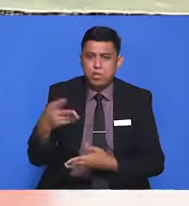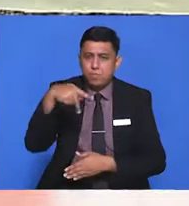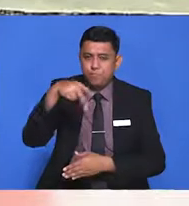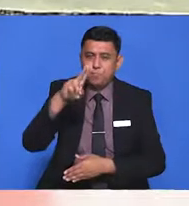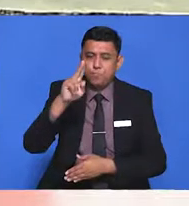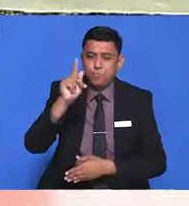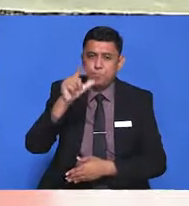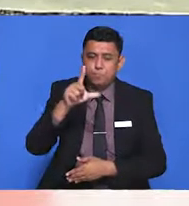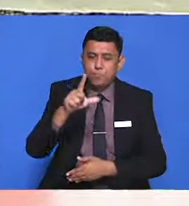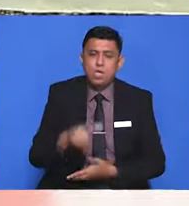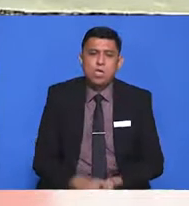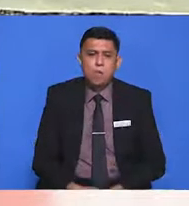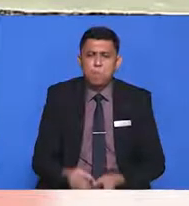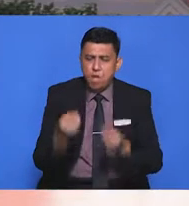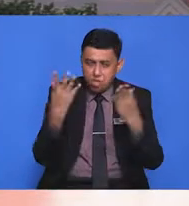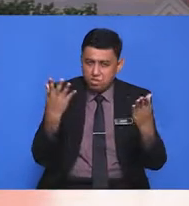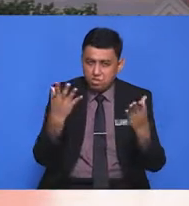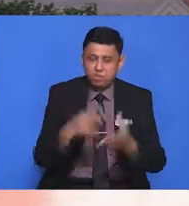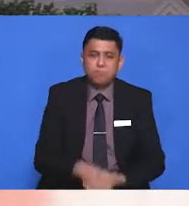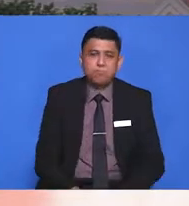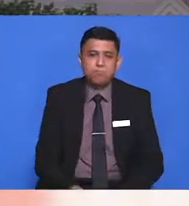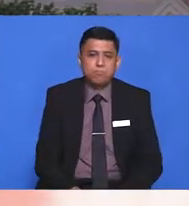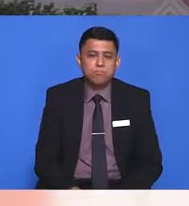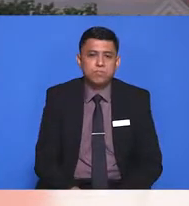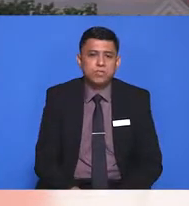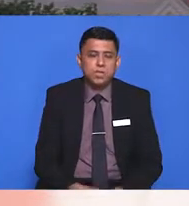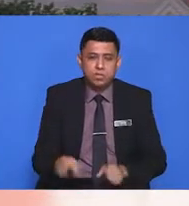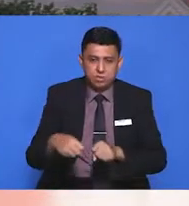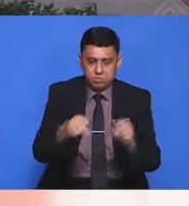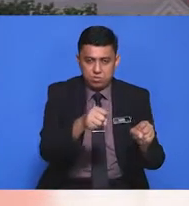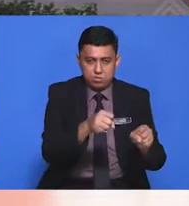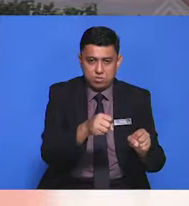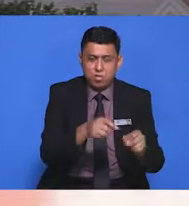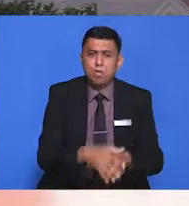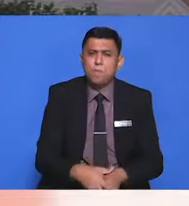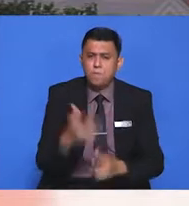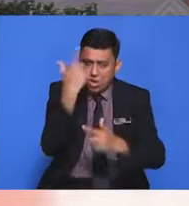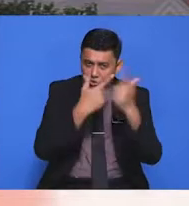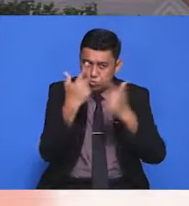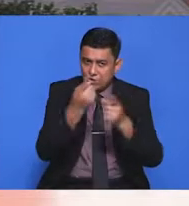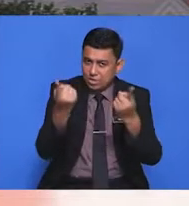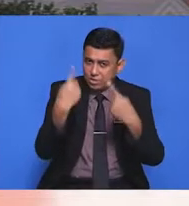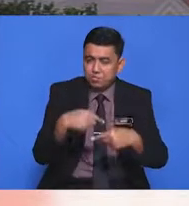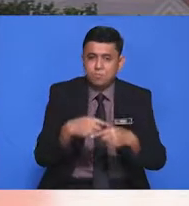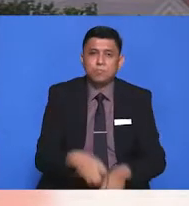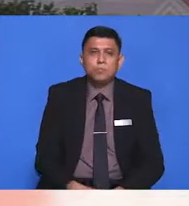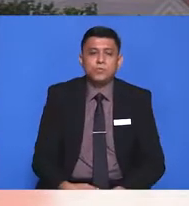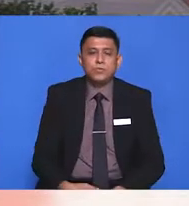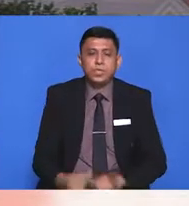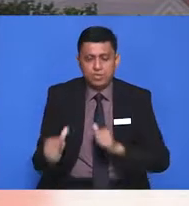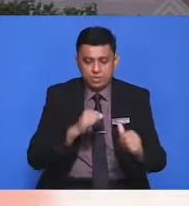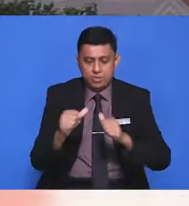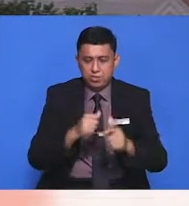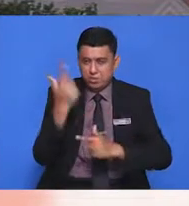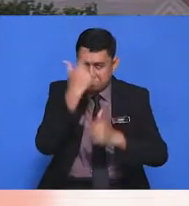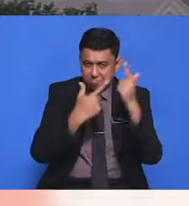dalam kuantiti atau jumlah yang banyak. Sungai ini juga menjadi tarikan pelancong dari serata dunia dan kegiatan pelancongan